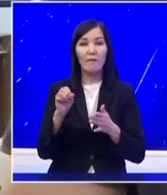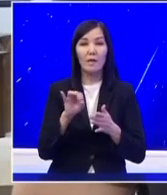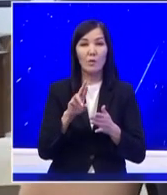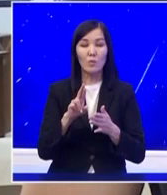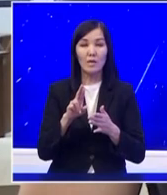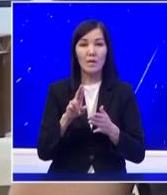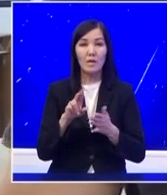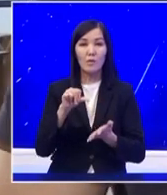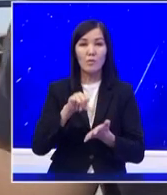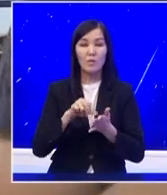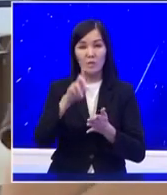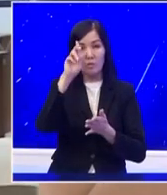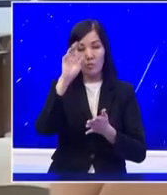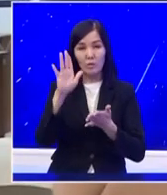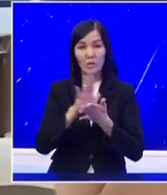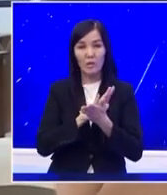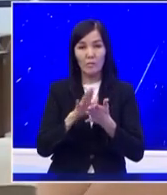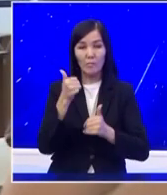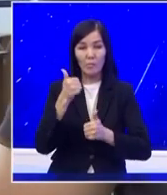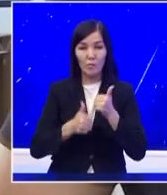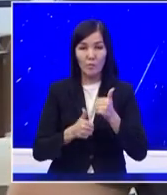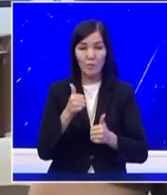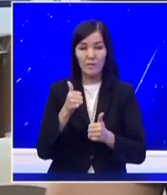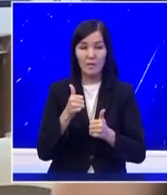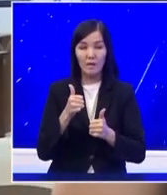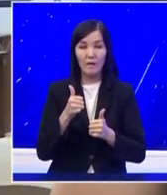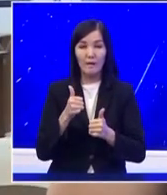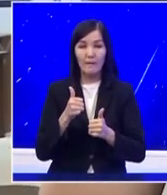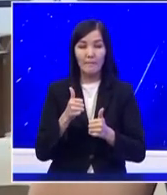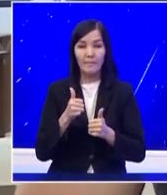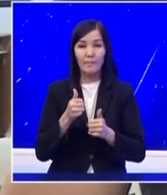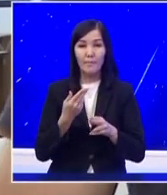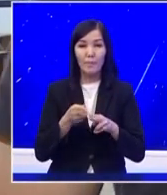участие в конкурсе государственного образовательного гранта.